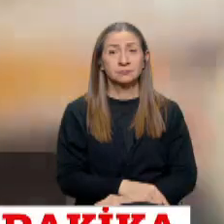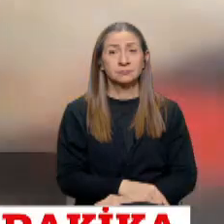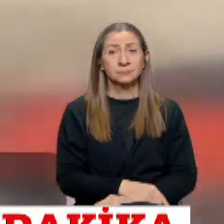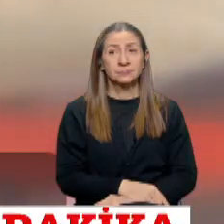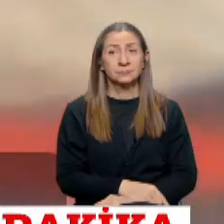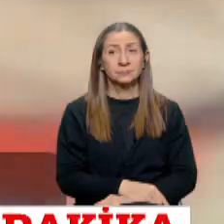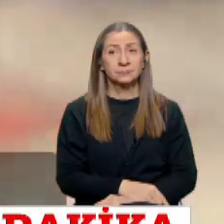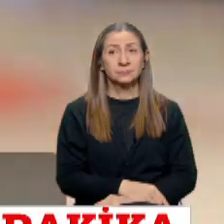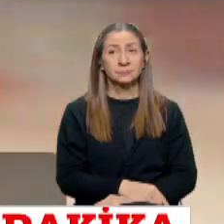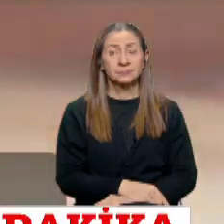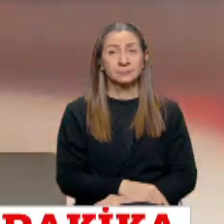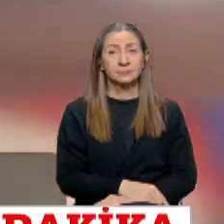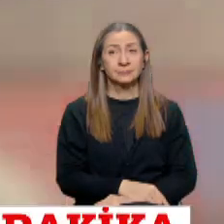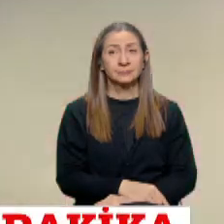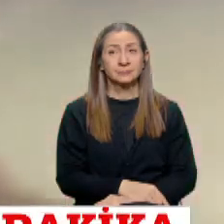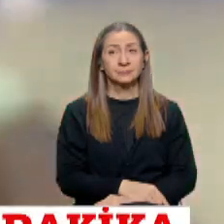Bırak.